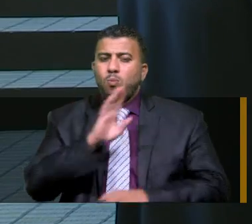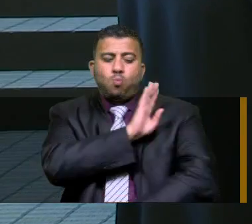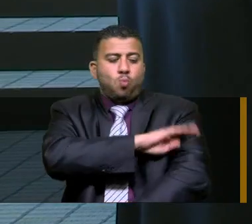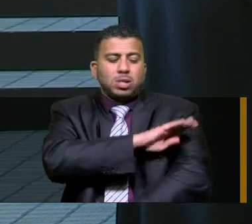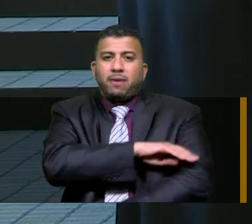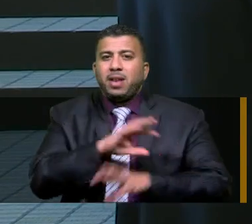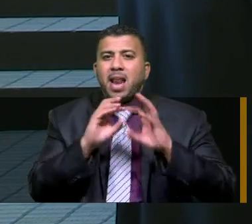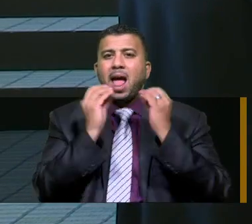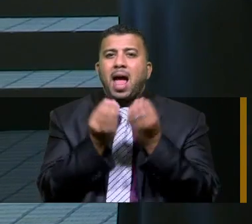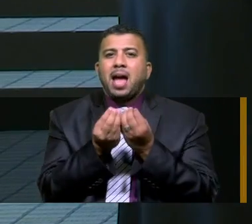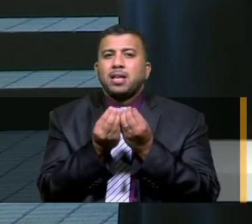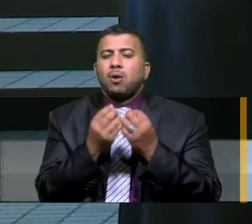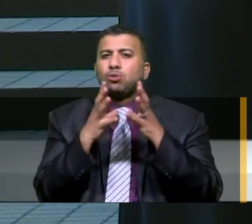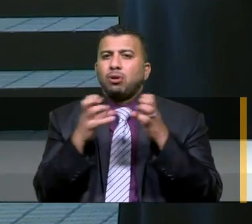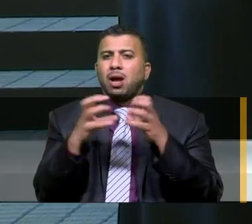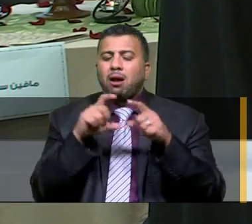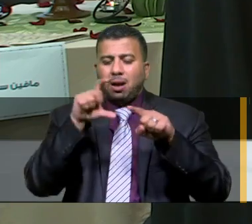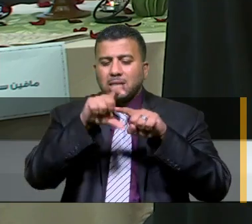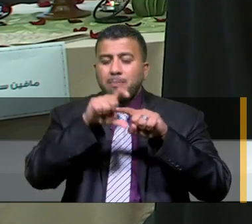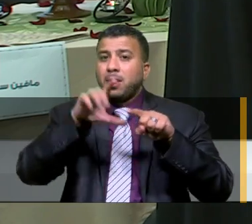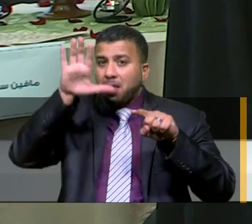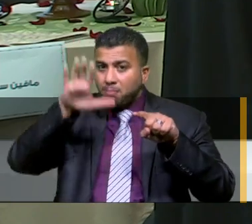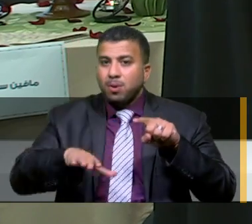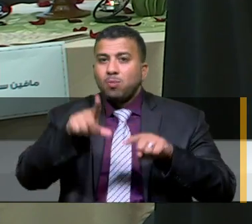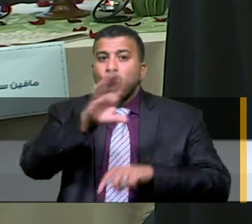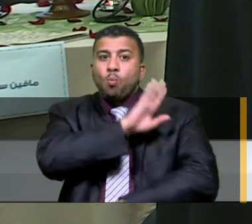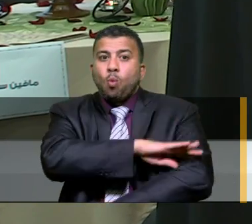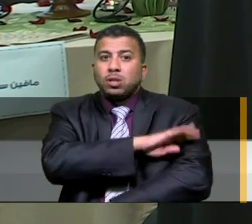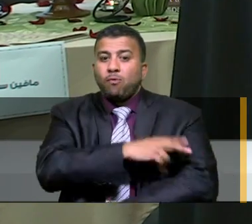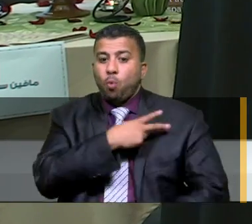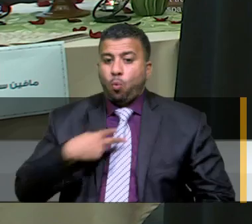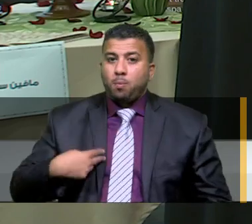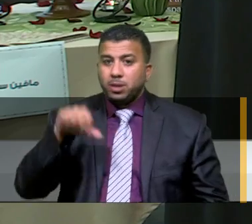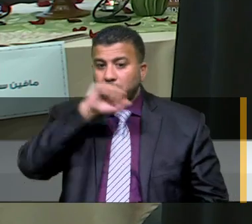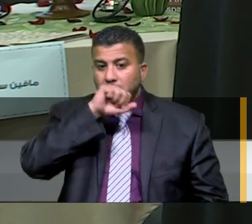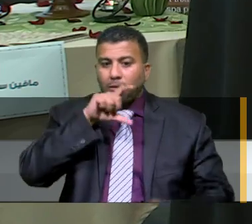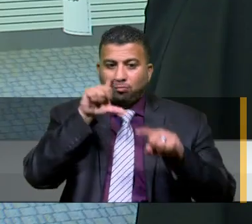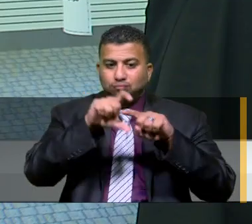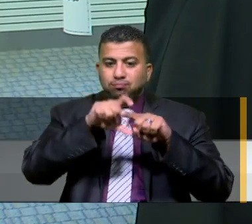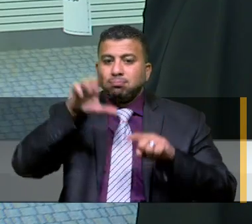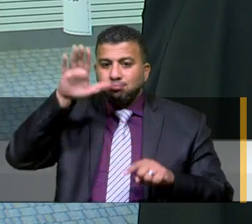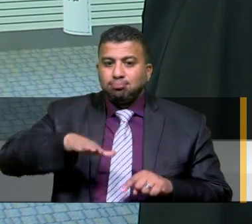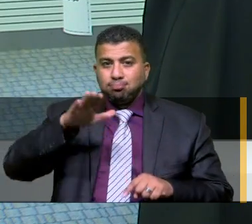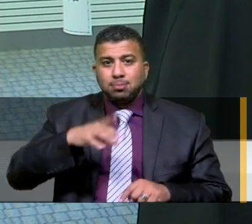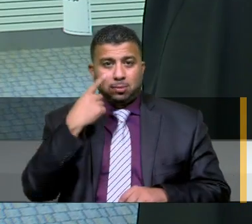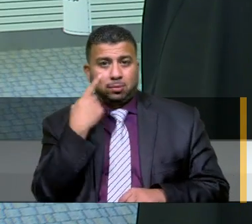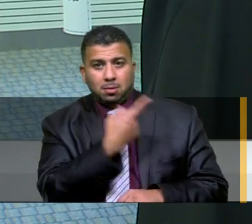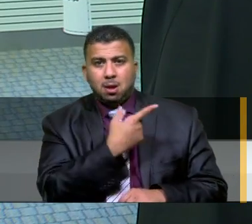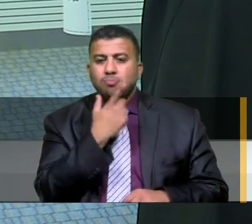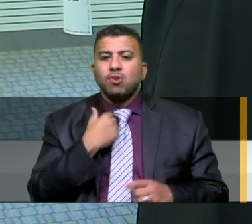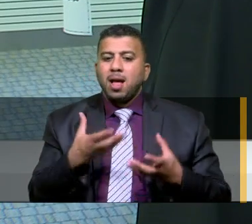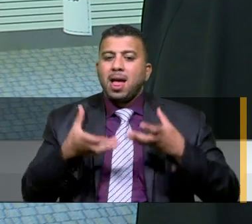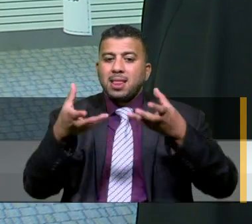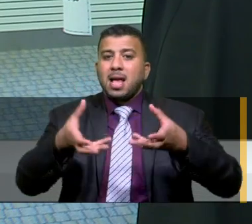المتنوعة لموظفي الهيئة وشرح كافة أنواع الخصومات التي يتمتع بها البرنامج، إضافة إلى تقديم عروض